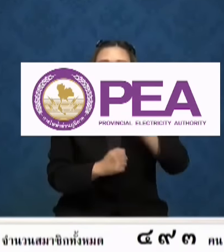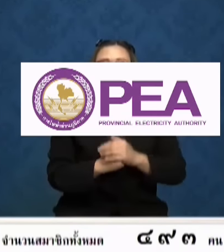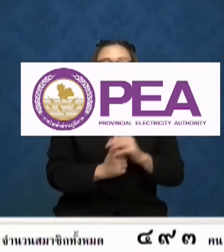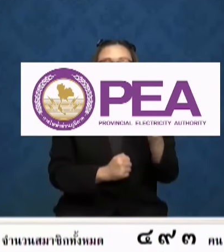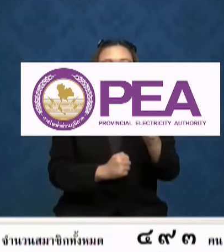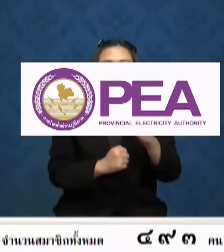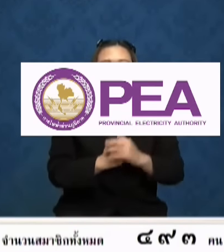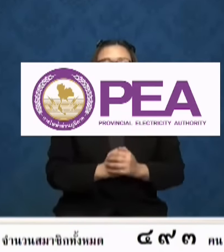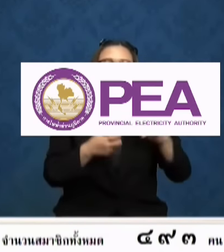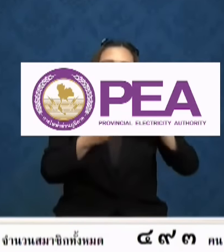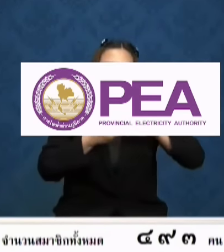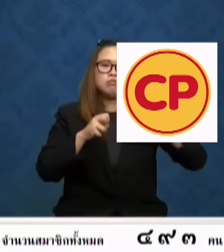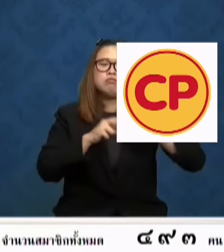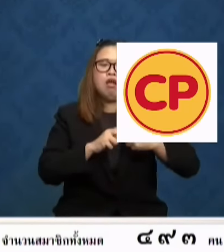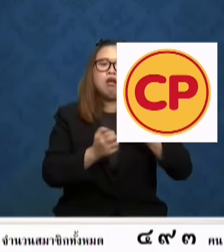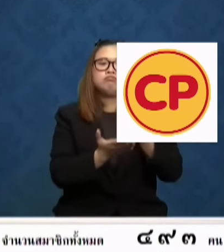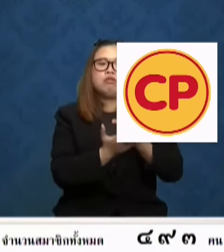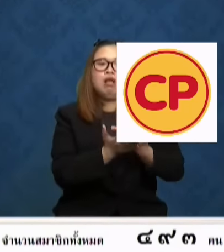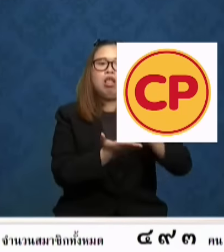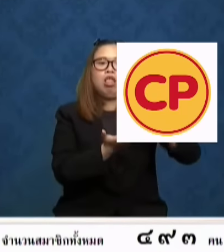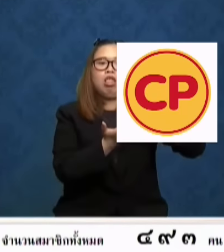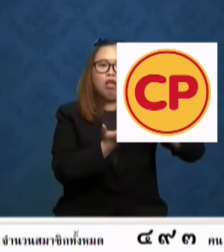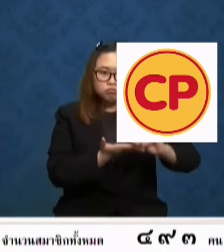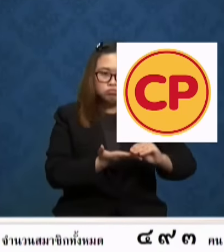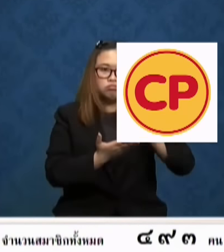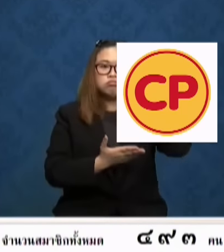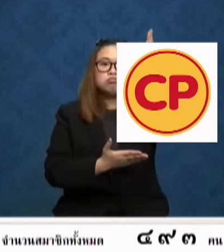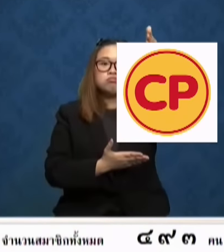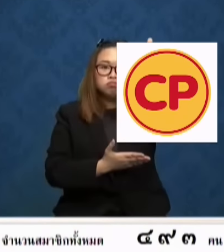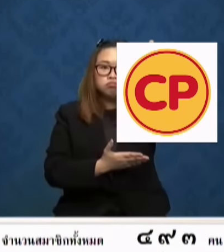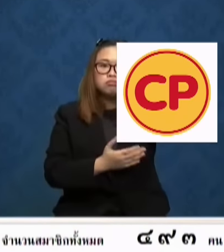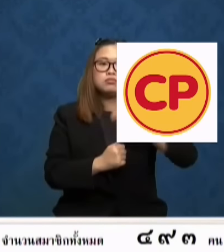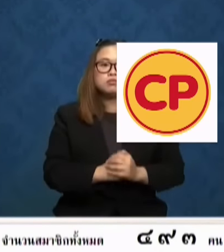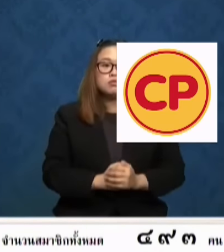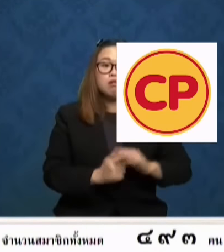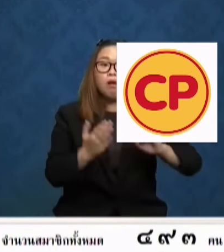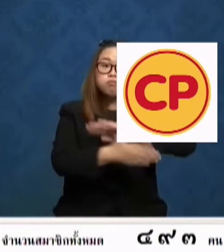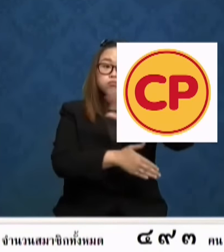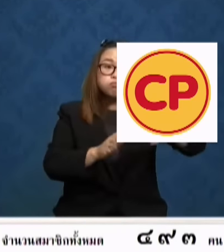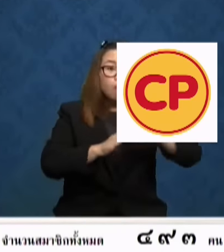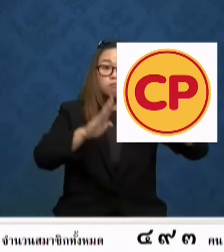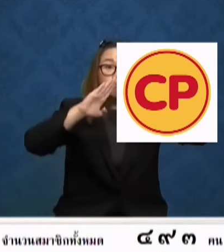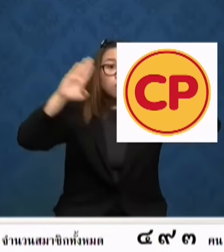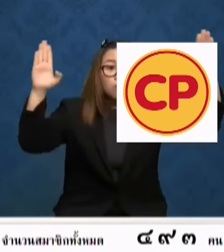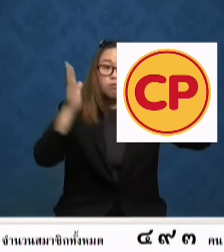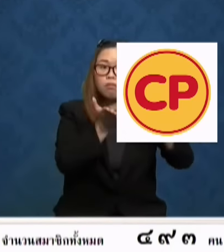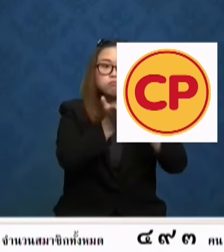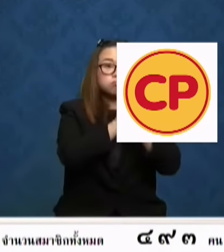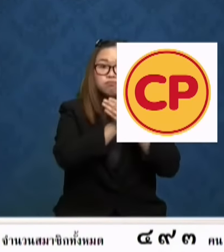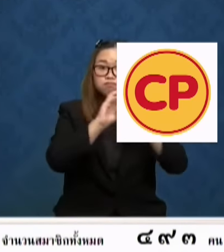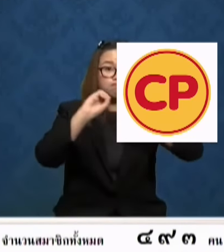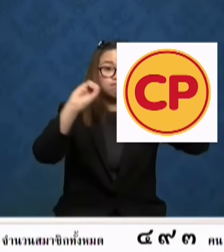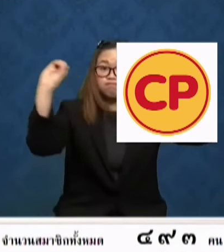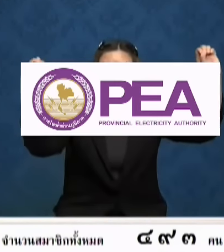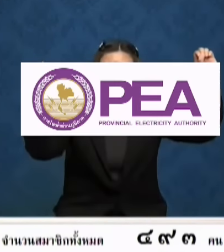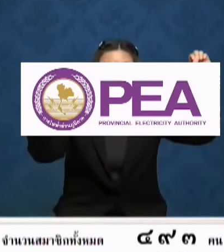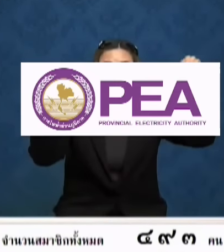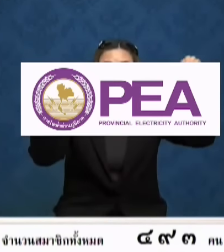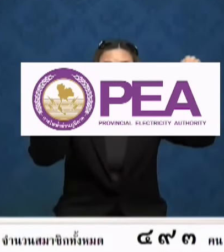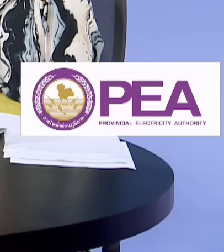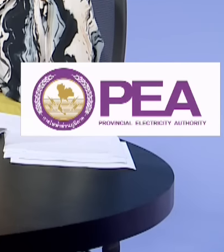จจะต้องประสบวิกฤตการคลังในอนาคตที่เราไม่เคยมีประสบการณ์มาก่อนในการแก้ไขอย่างหลีกเลี่ยงไม่